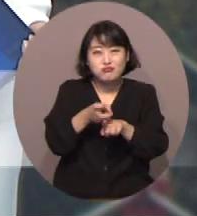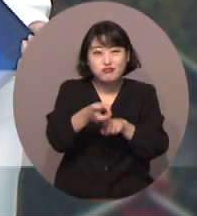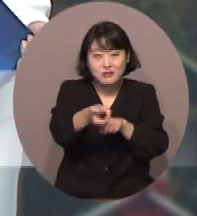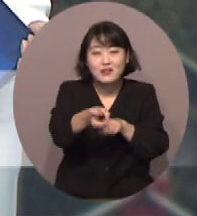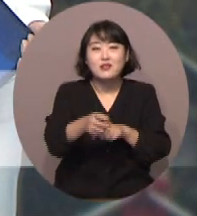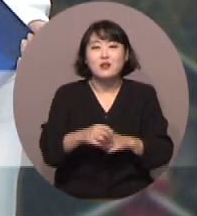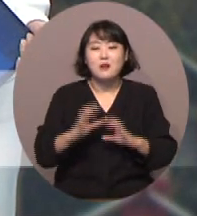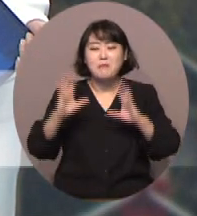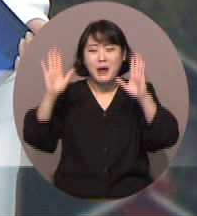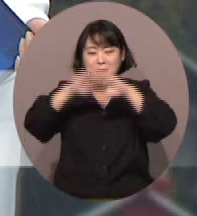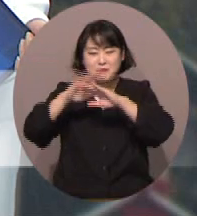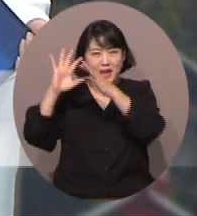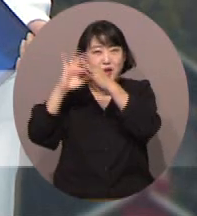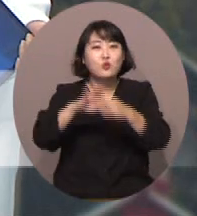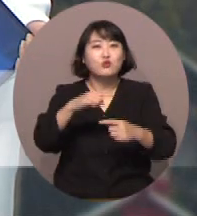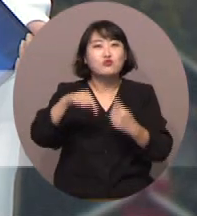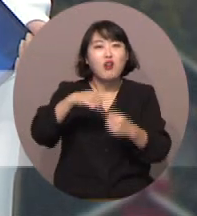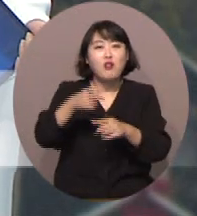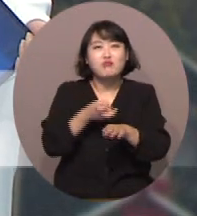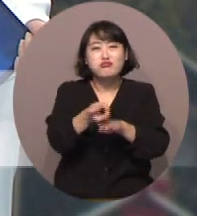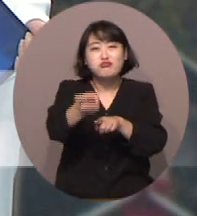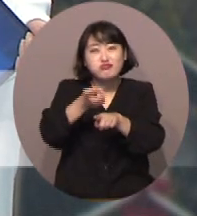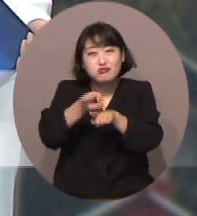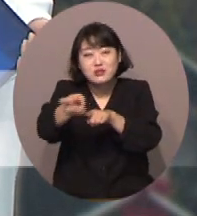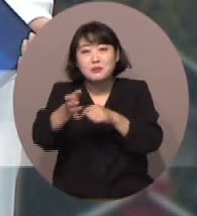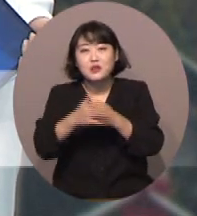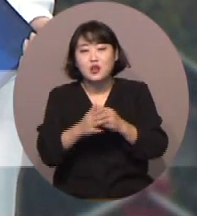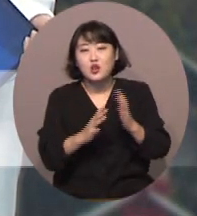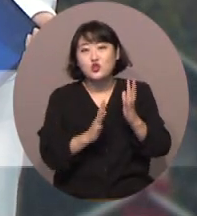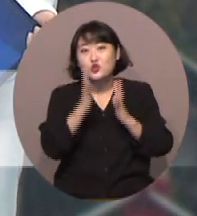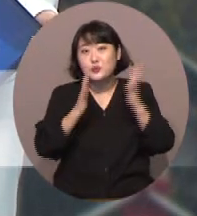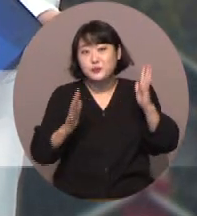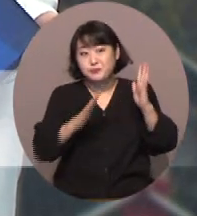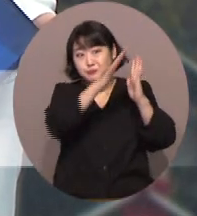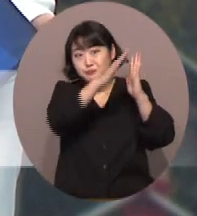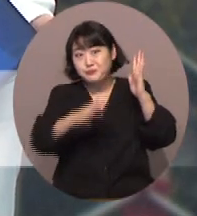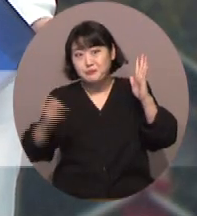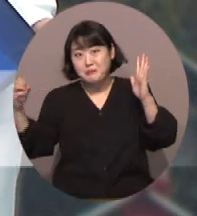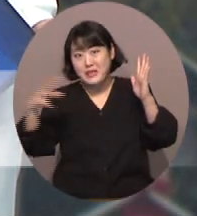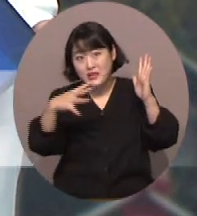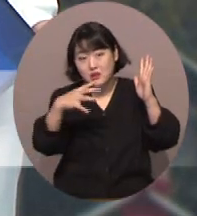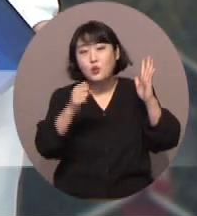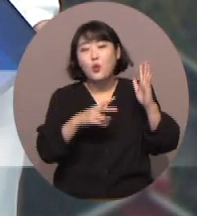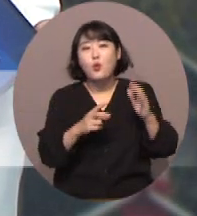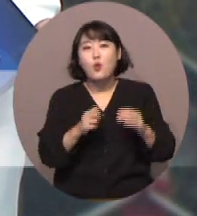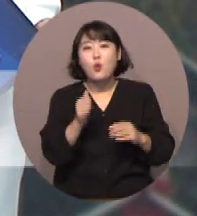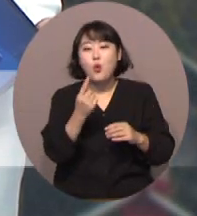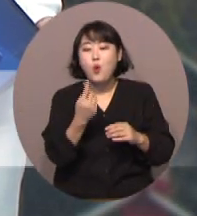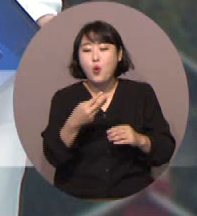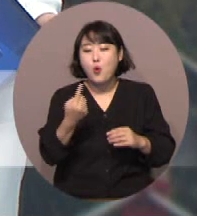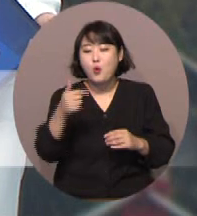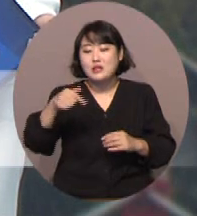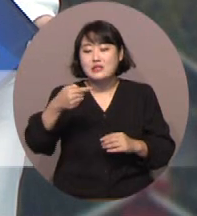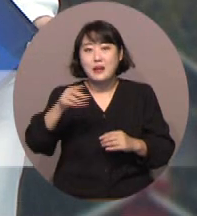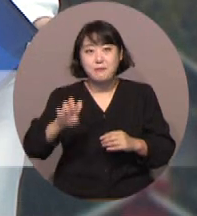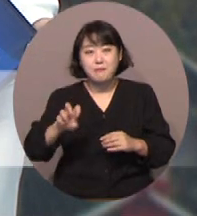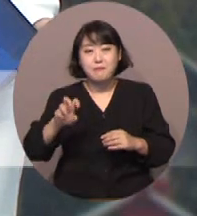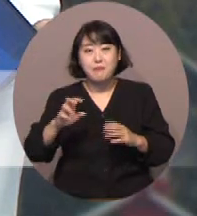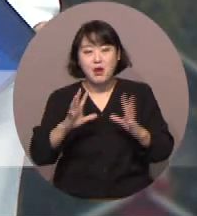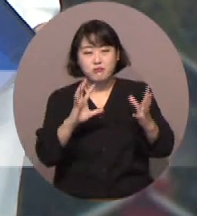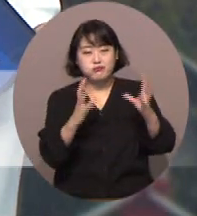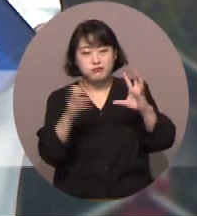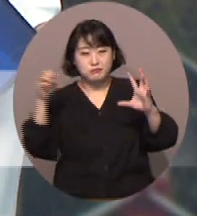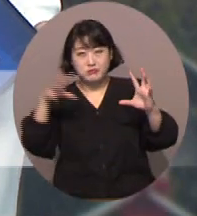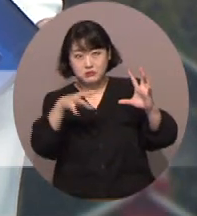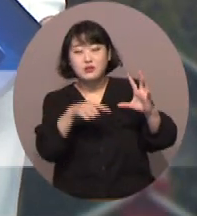또 다른 명물이 될 전망인데 숲 경사면을 이용한 미디어 파사드와 홀로그램 등 볼거리도 풍성해졌습니다.